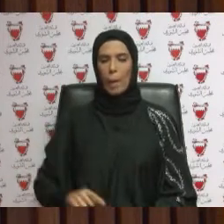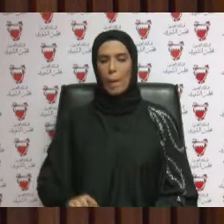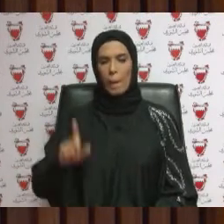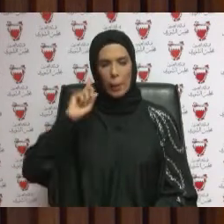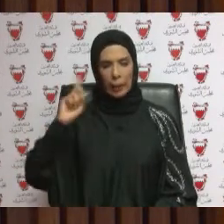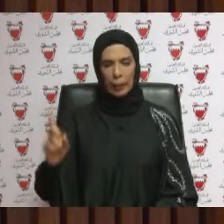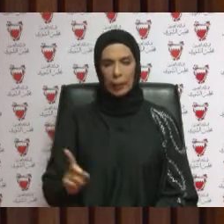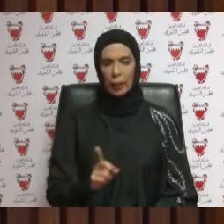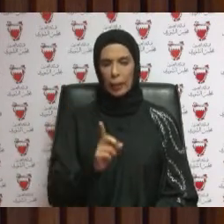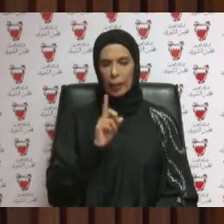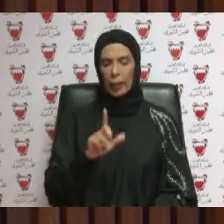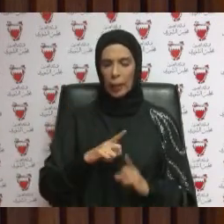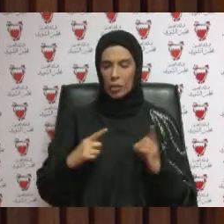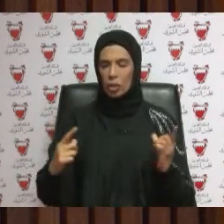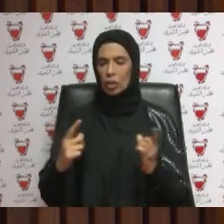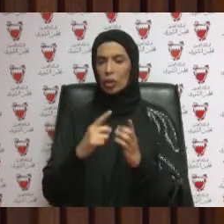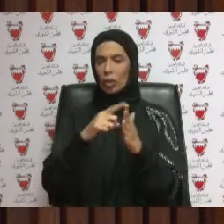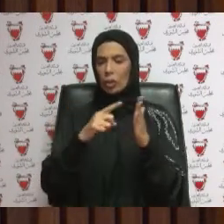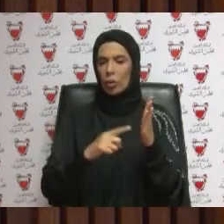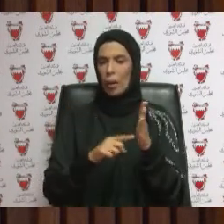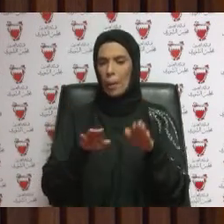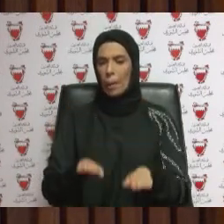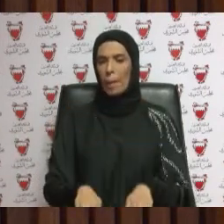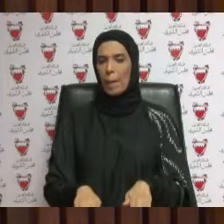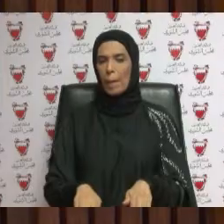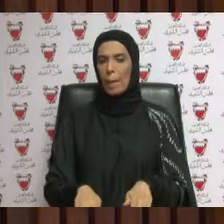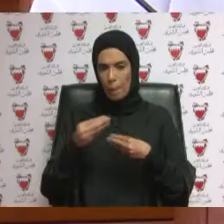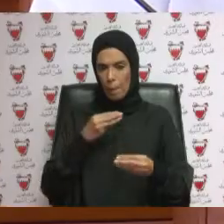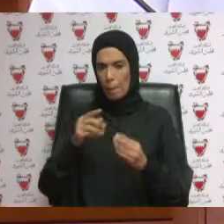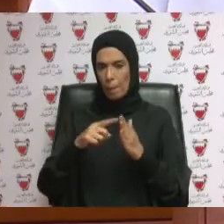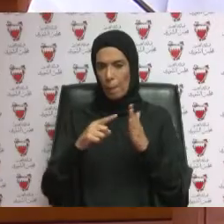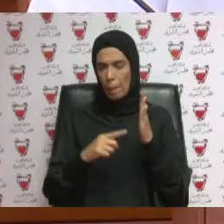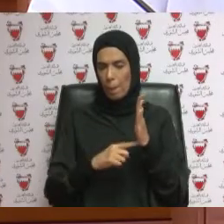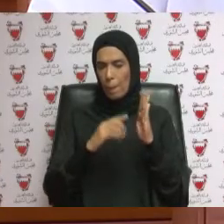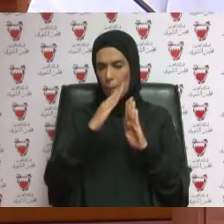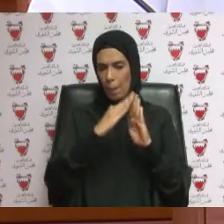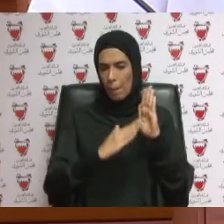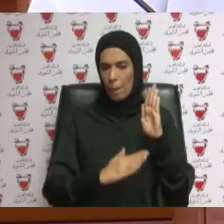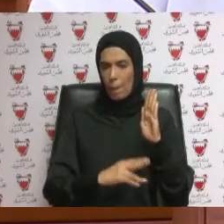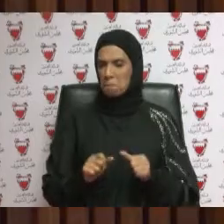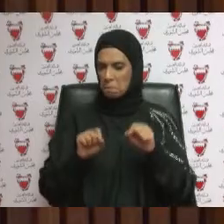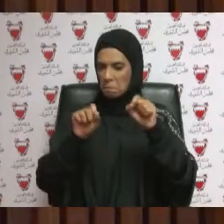الشؤون التشريعية والقانونية بمجلس الشورى، والذي جاء مؤكدا على سلامة مشروع